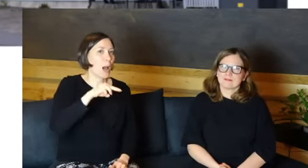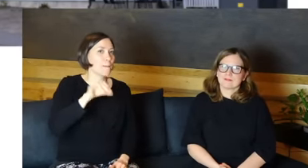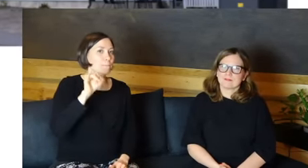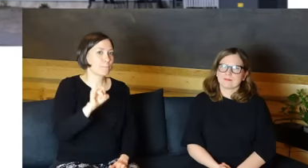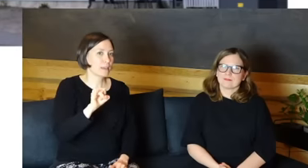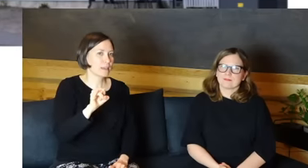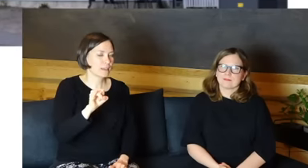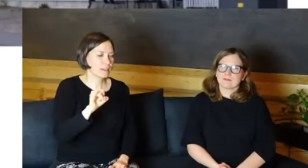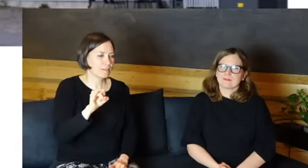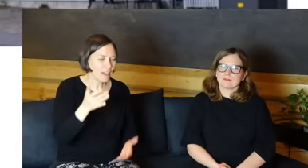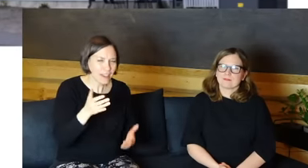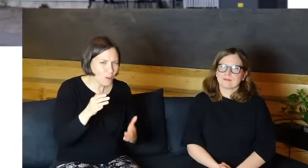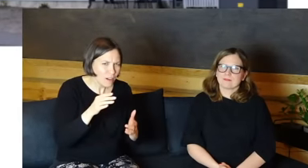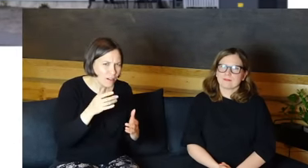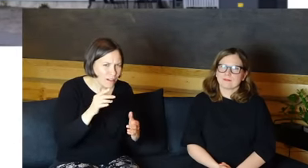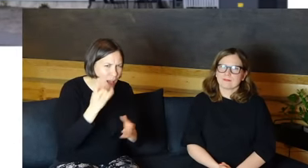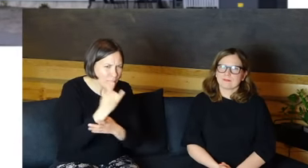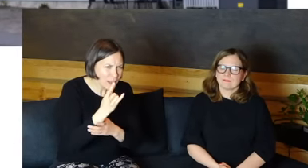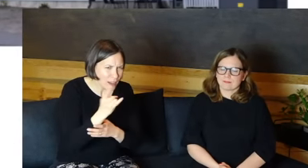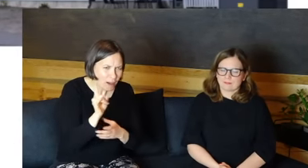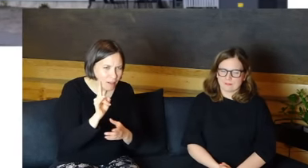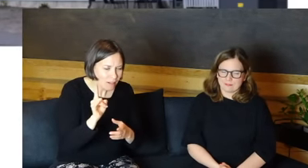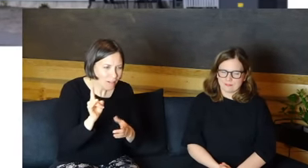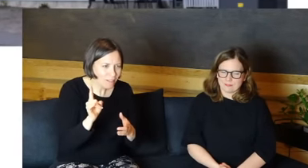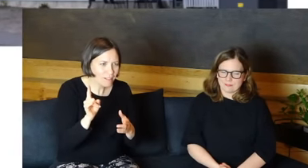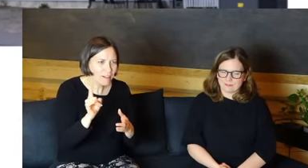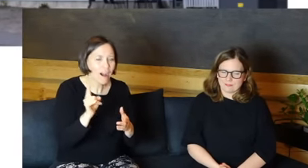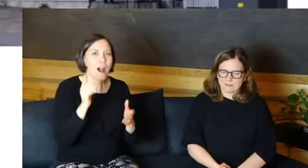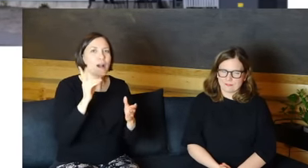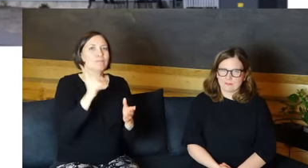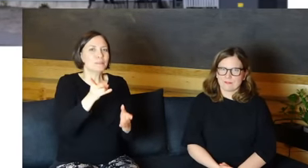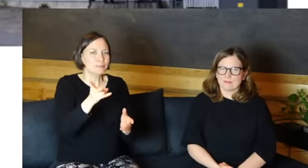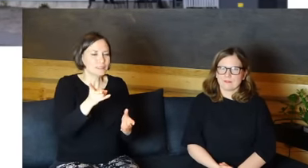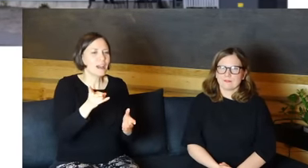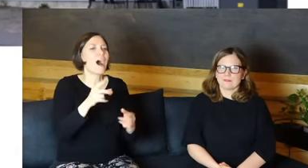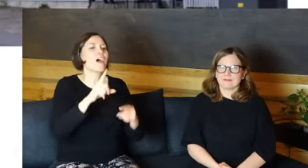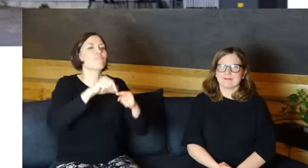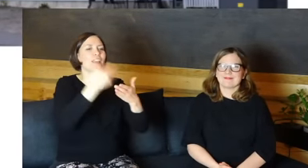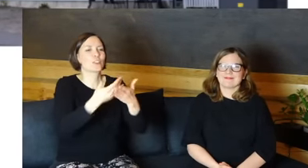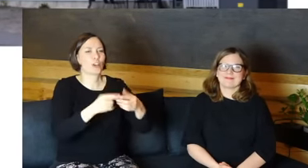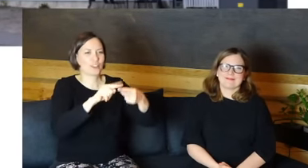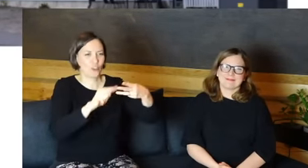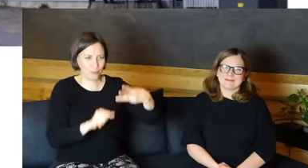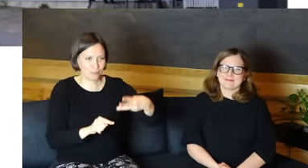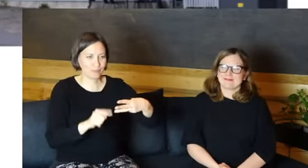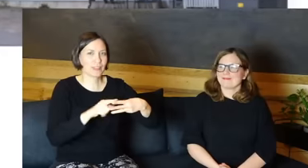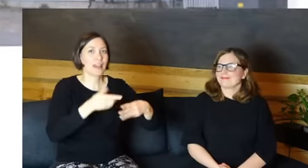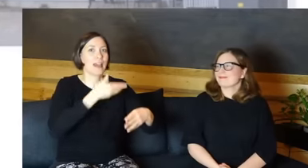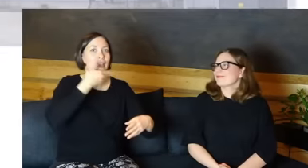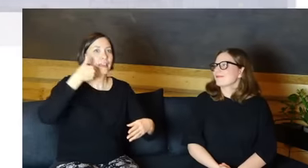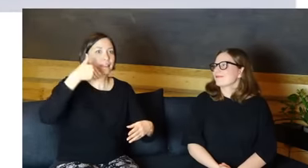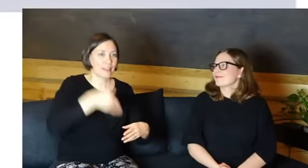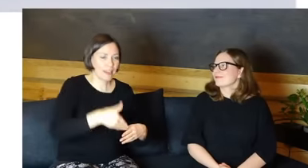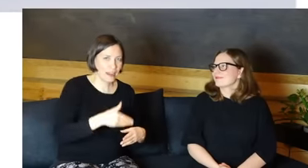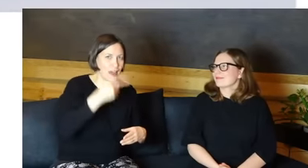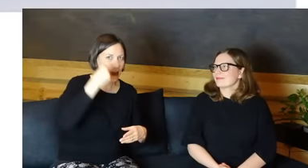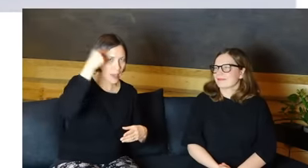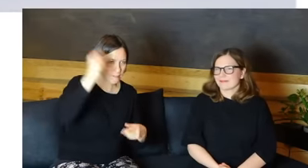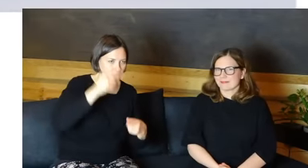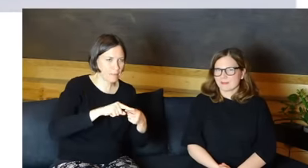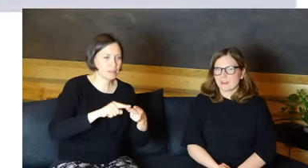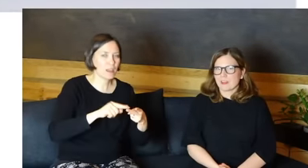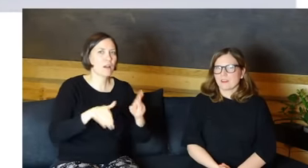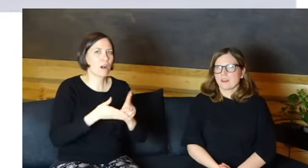Mitä Hämeenlinnan? Ollaanko silloin siis, aivan, ja tässä oli vaihtoehto, Etelä-Hämeessä, Kanta-Hämeessä vai